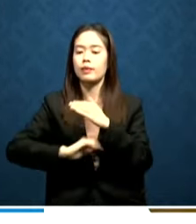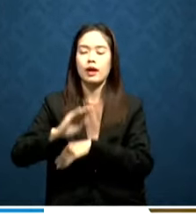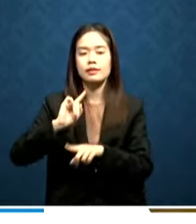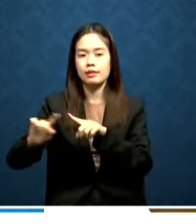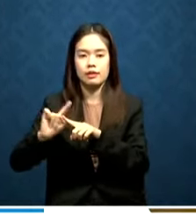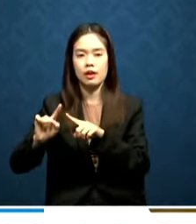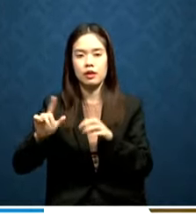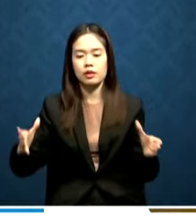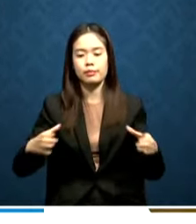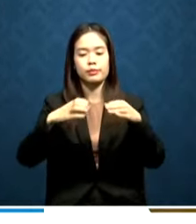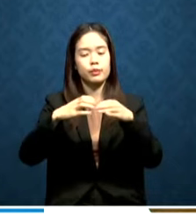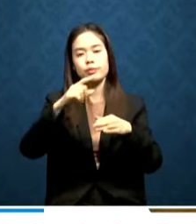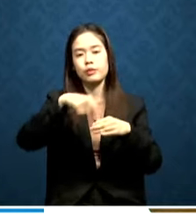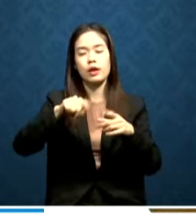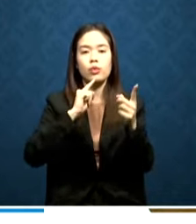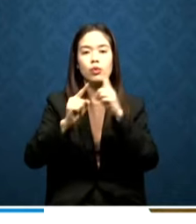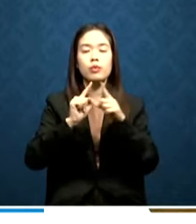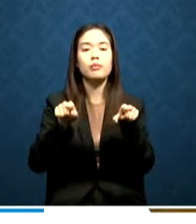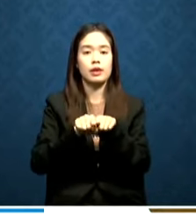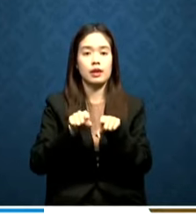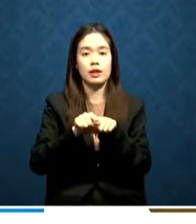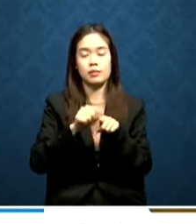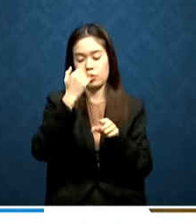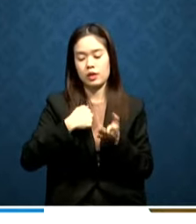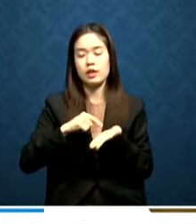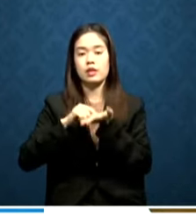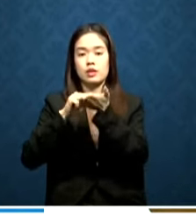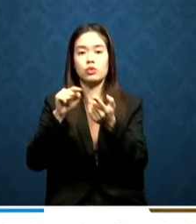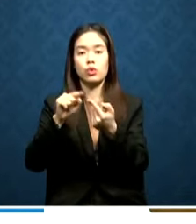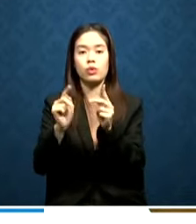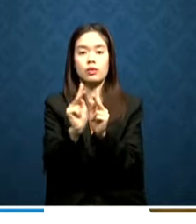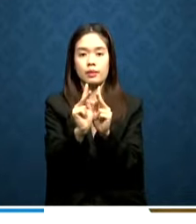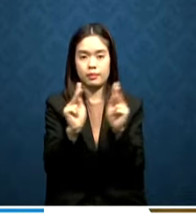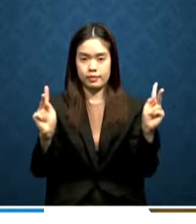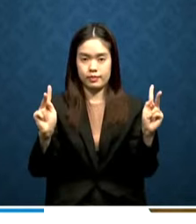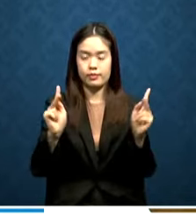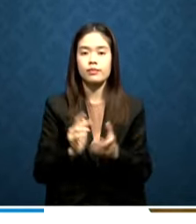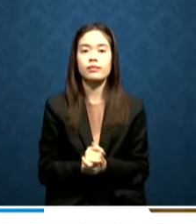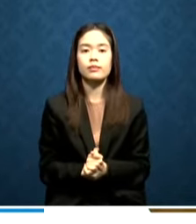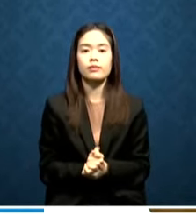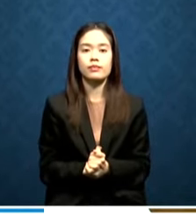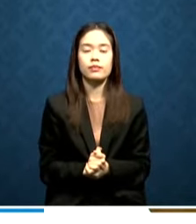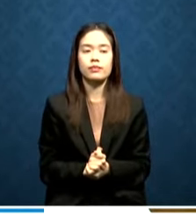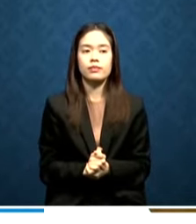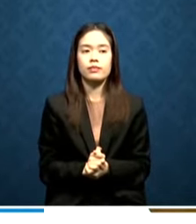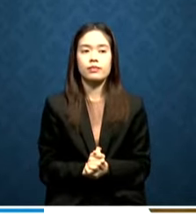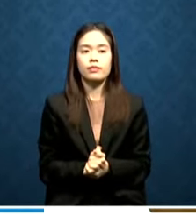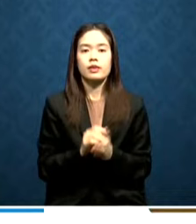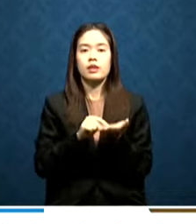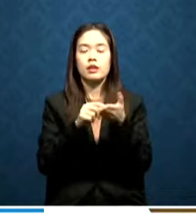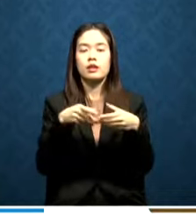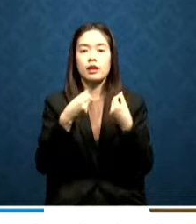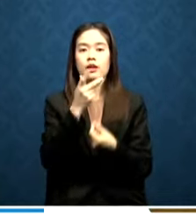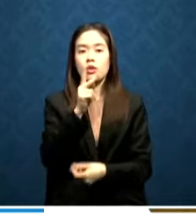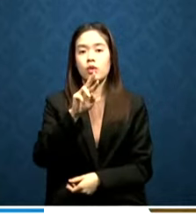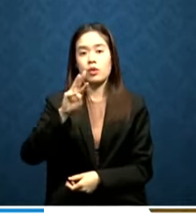ครับเป็นประเด็นที่เราเสนอไปในคณะกรรมการที่ศึกษาเนี่ยต่อครม.นะครับที่